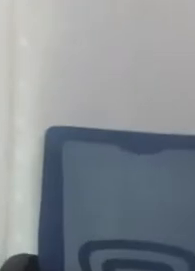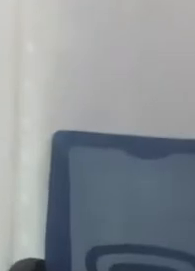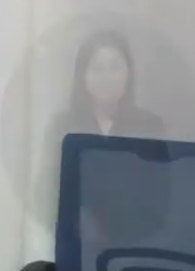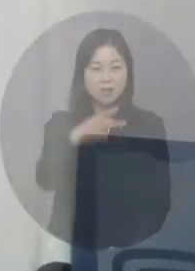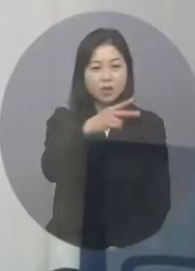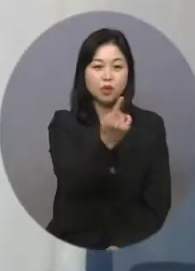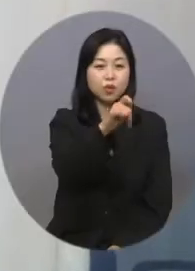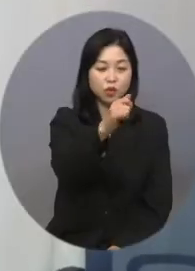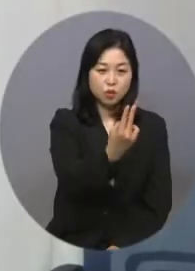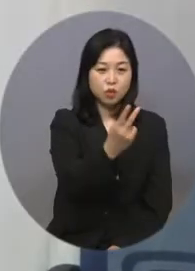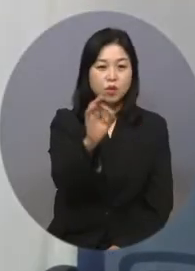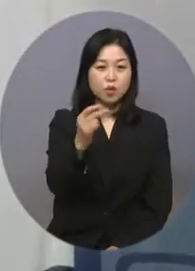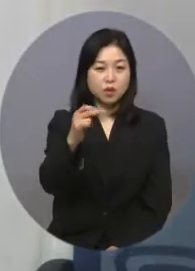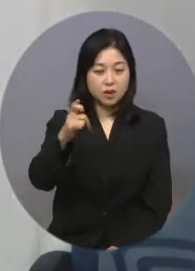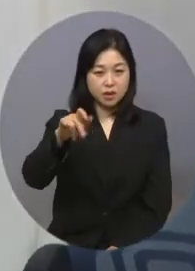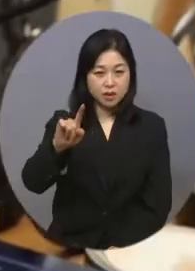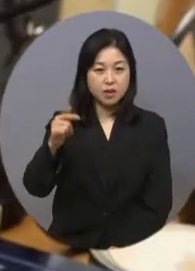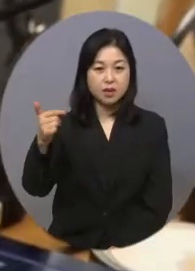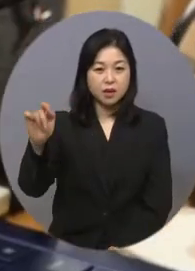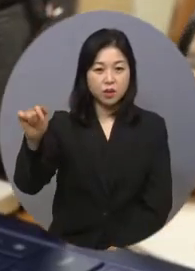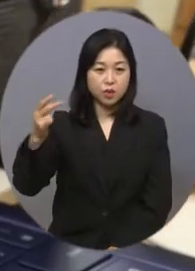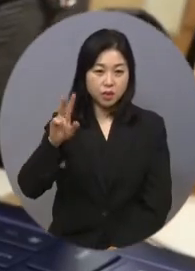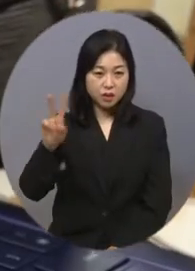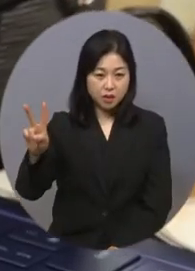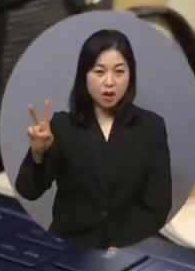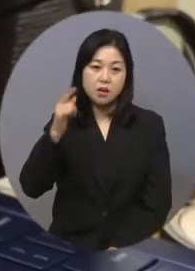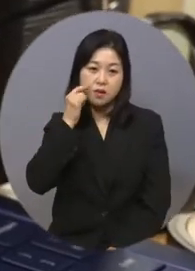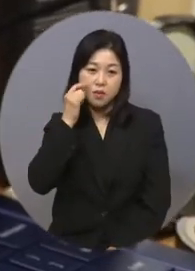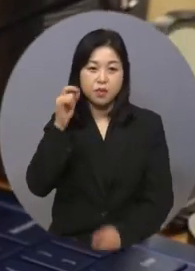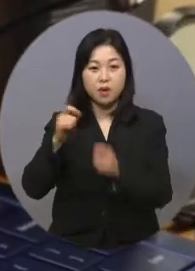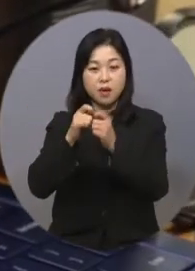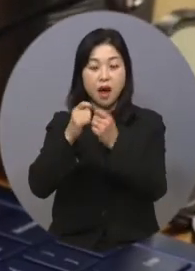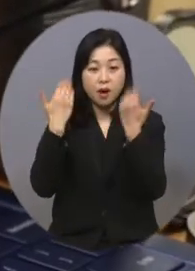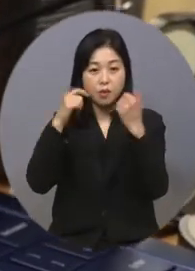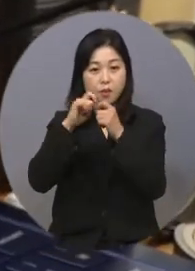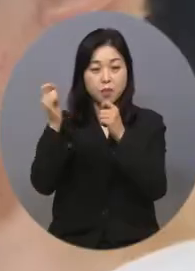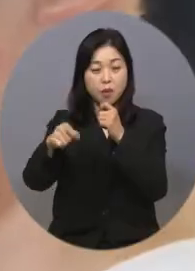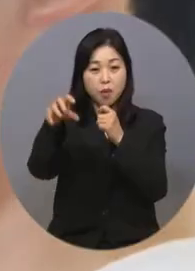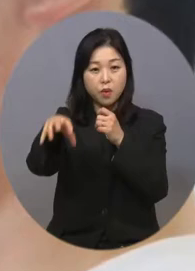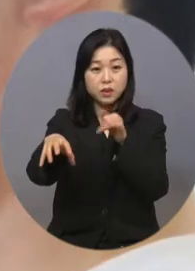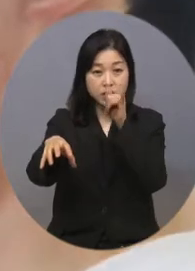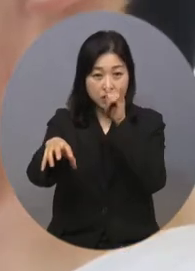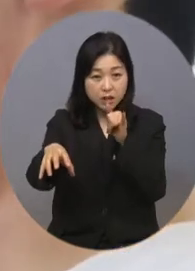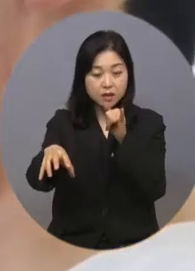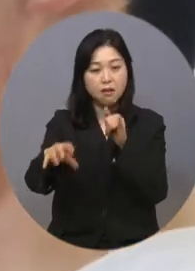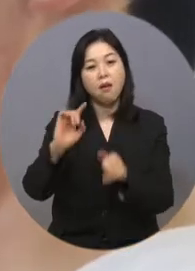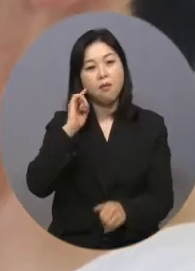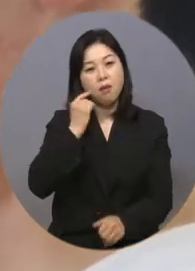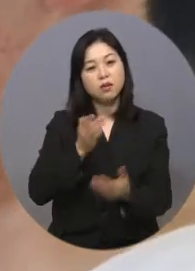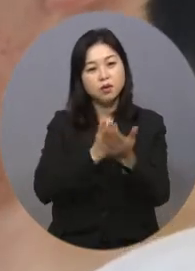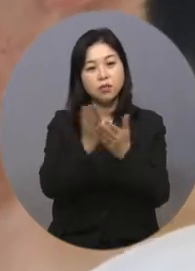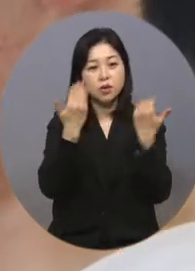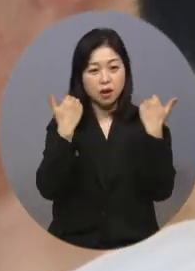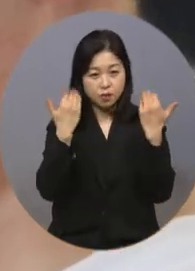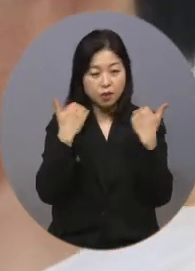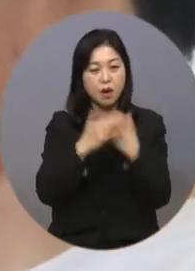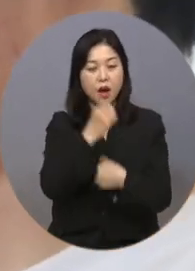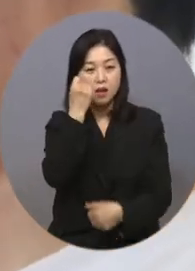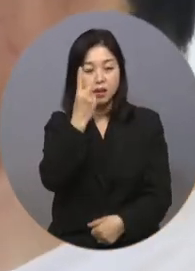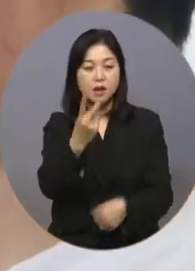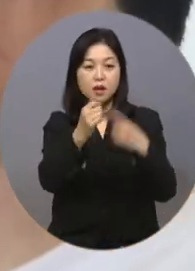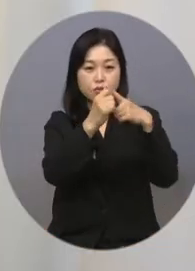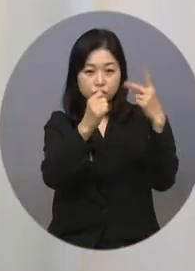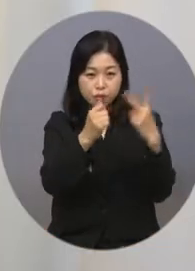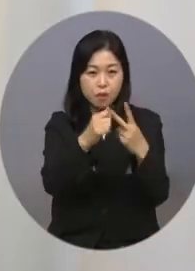도쿄, 오사카, 나고야에 캠퍼스를 둔 일본 최대 규모 뷰티 전문 학교로 매달 두 차례씩